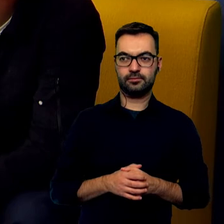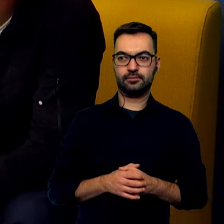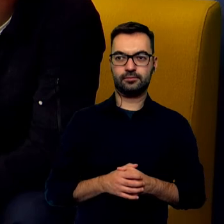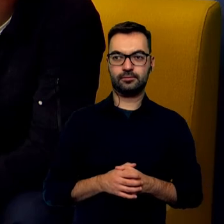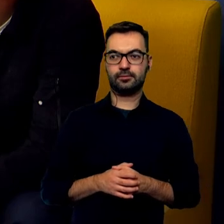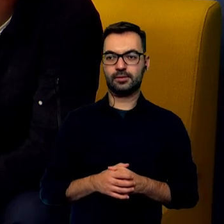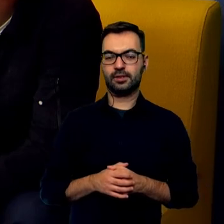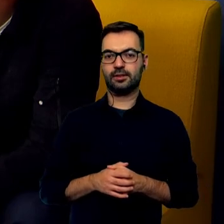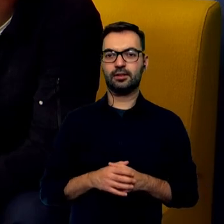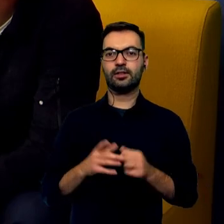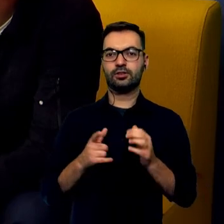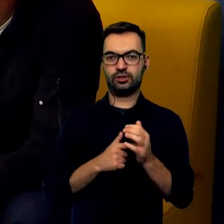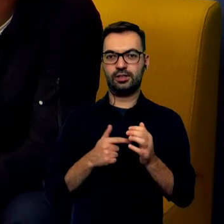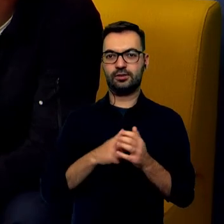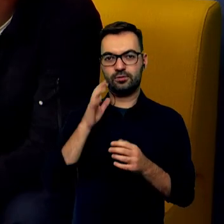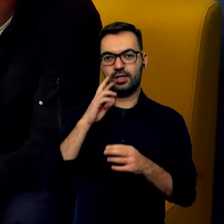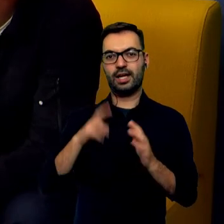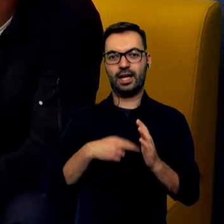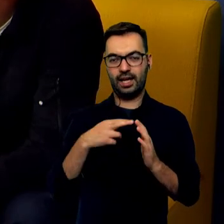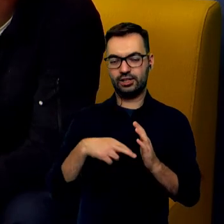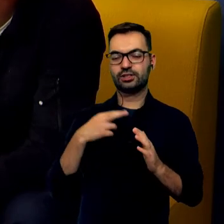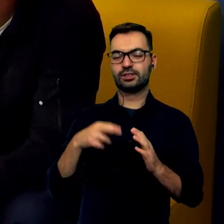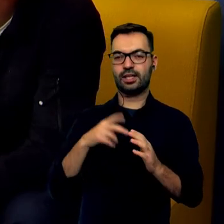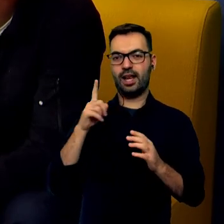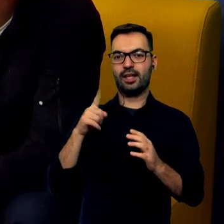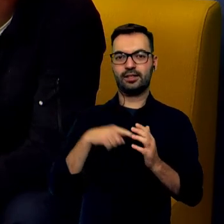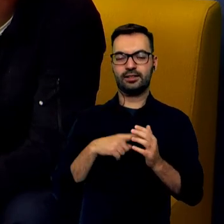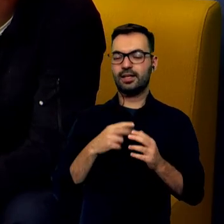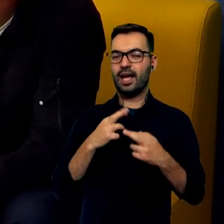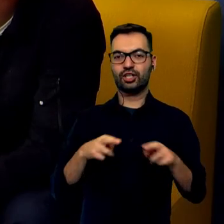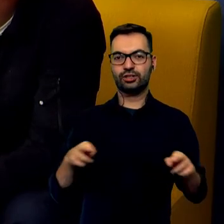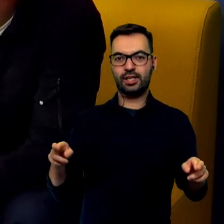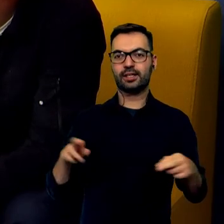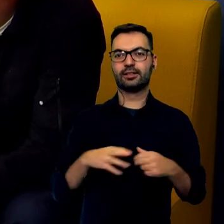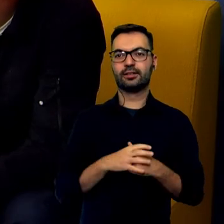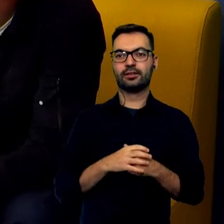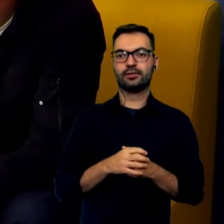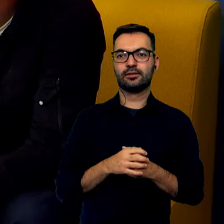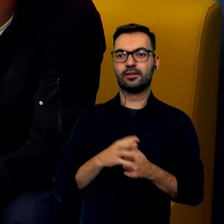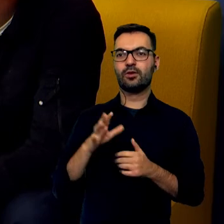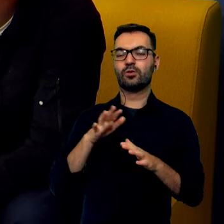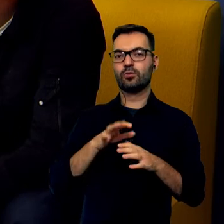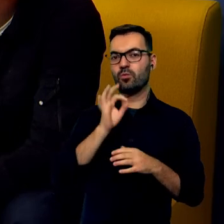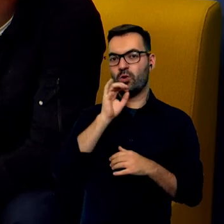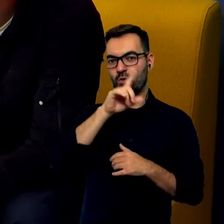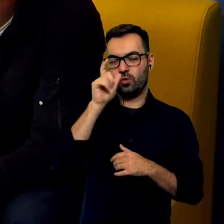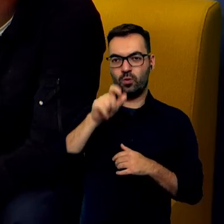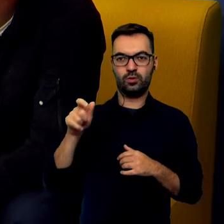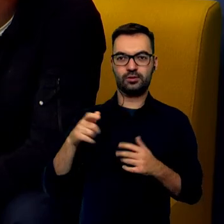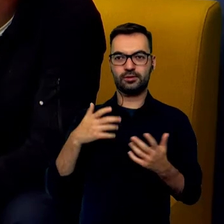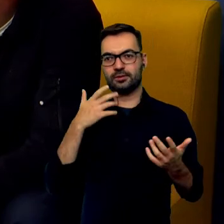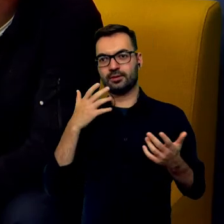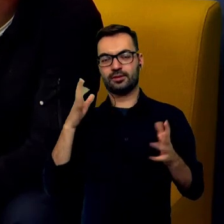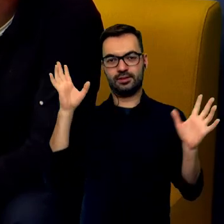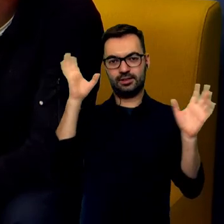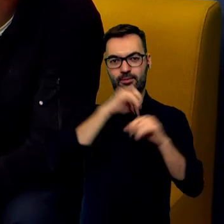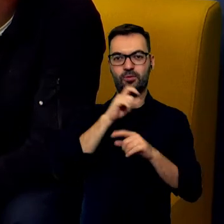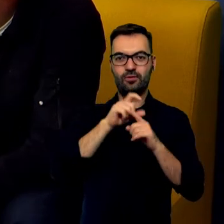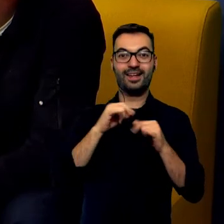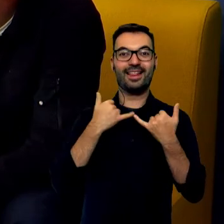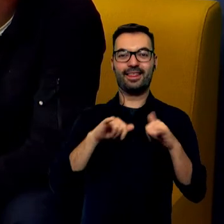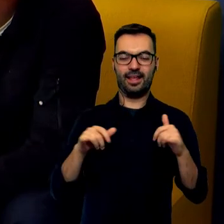na szczęście coraz częściej to słyszę u reżyserów, ale ono do pewnego momentu nie było popularne i wśród młodych ludzi jakby jest